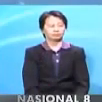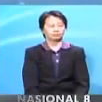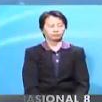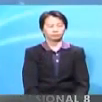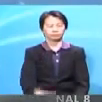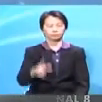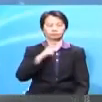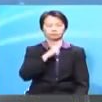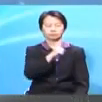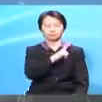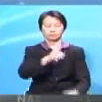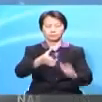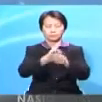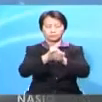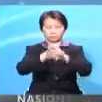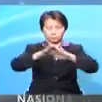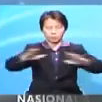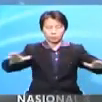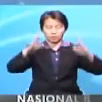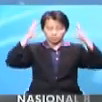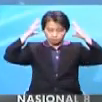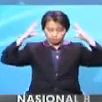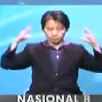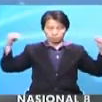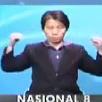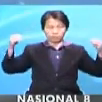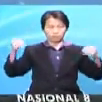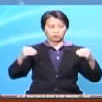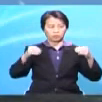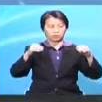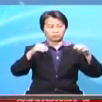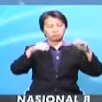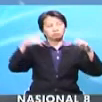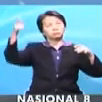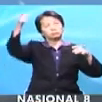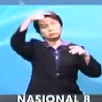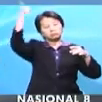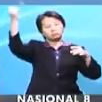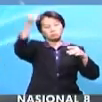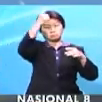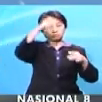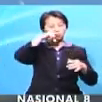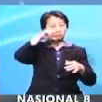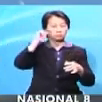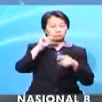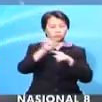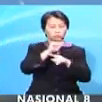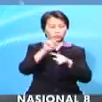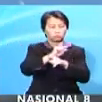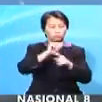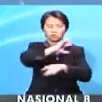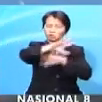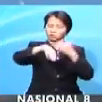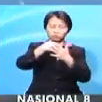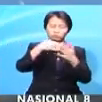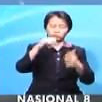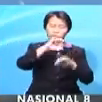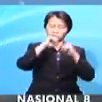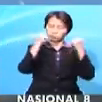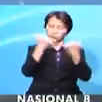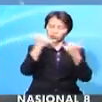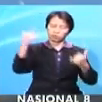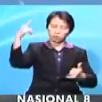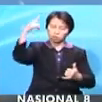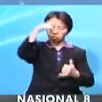lembaga keselamatan Belanda turut mengesahkan ruang udara di gunakan oleh semua Serikat penebangan